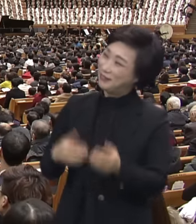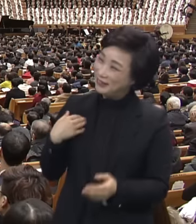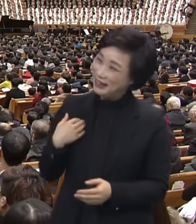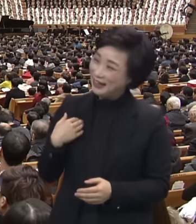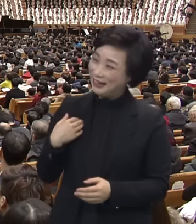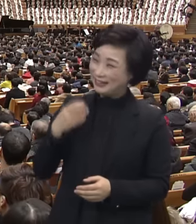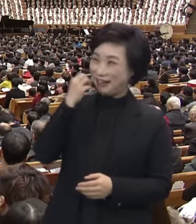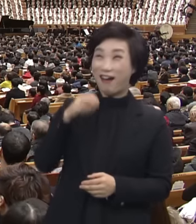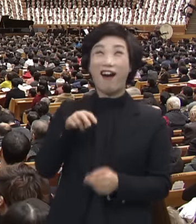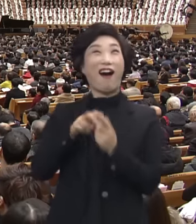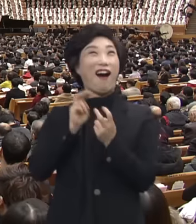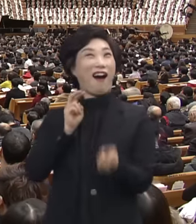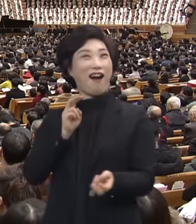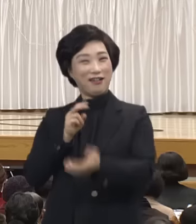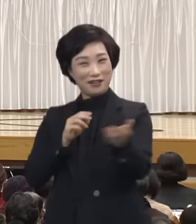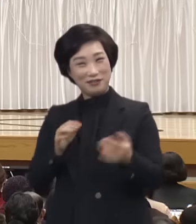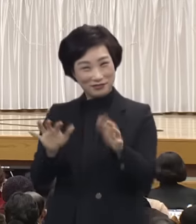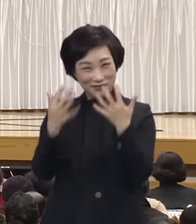이상하게 쳐다보네.